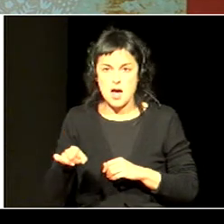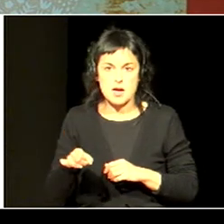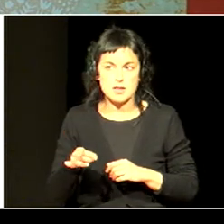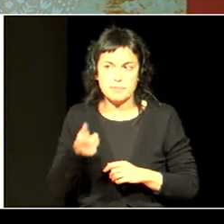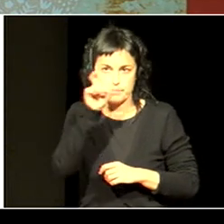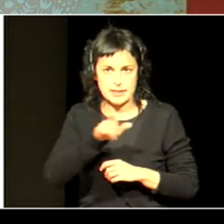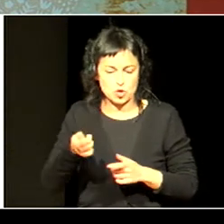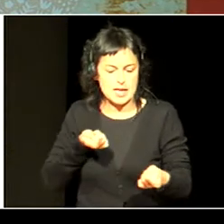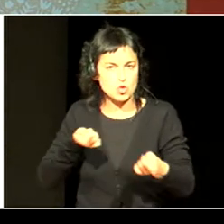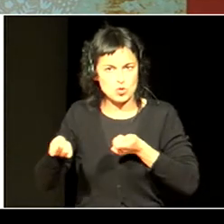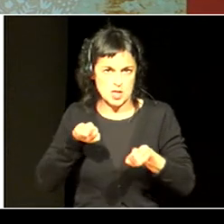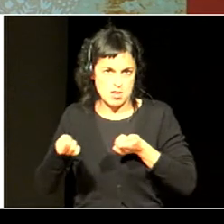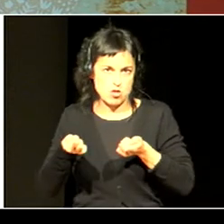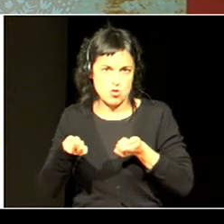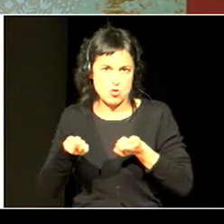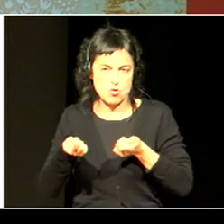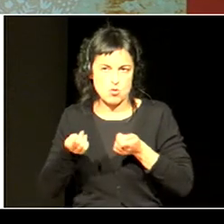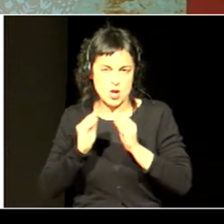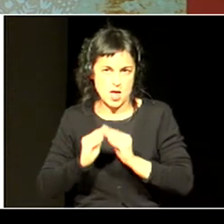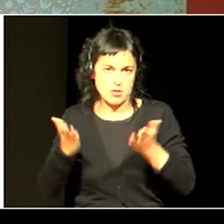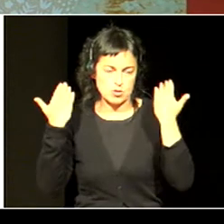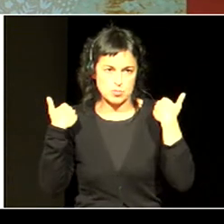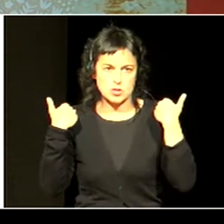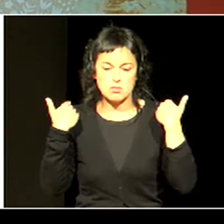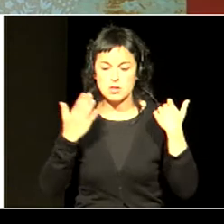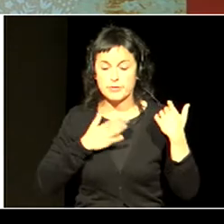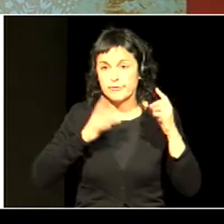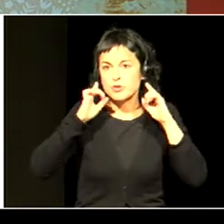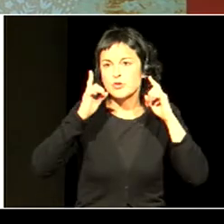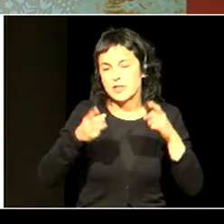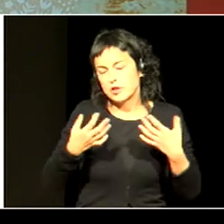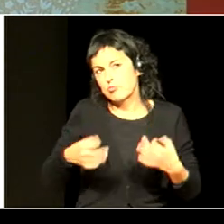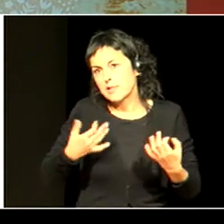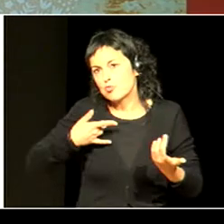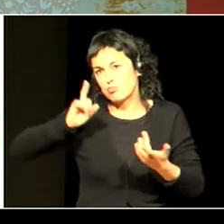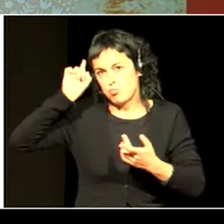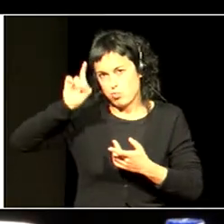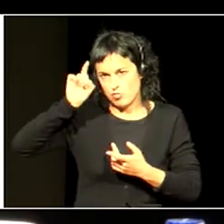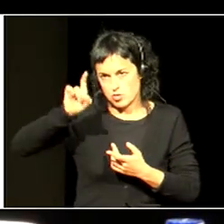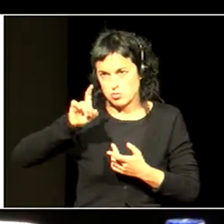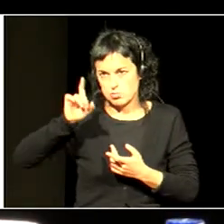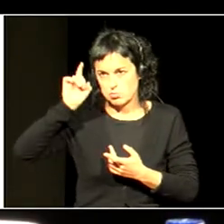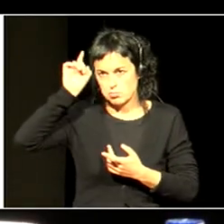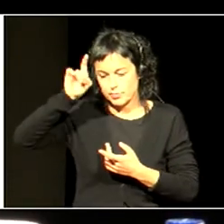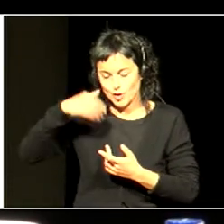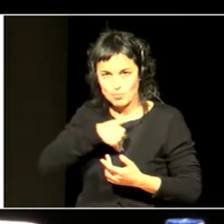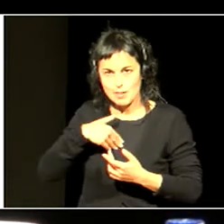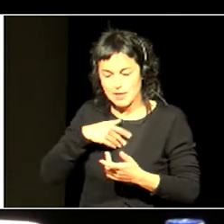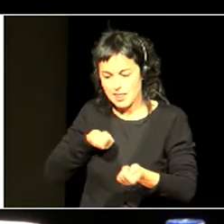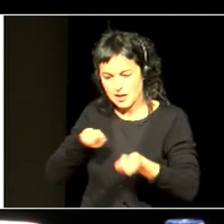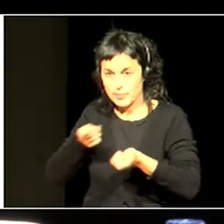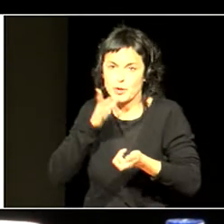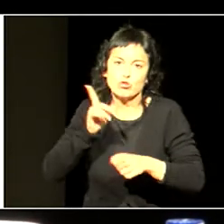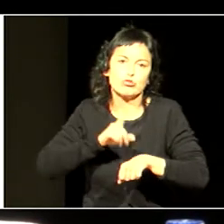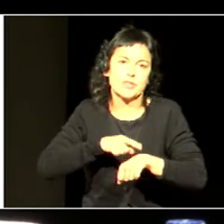egiten daben pertsonak, ez? Gure kasuan, normala da modura irakaslio gara. ez, koordinatzaile lan hori egiteko, ze horretarako daukagu